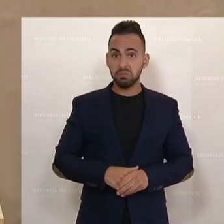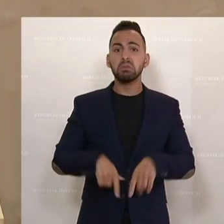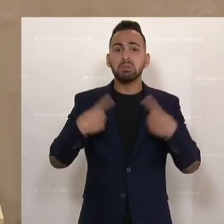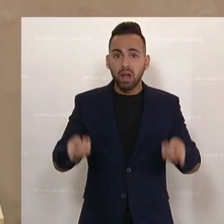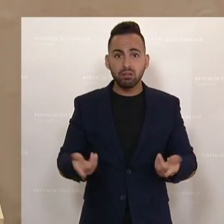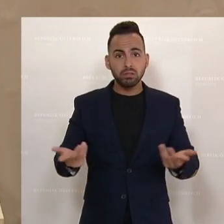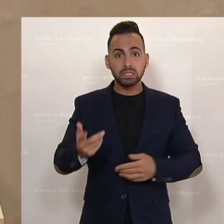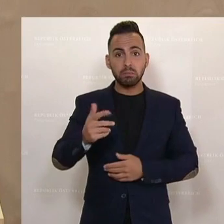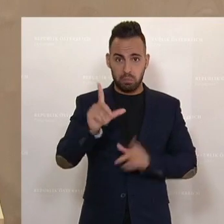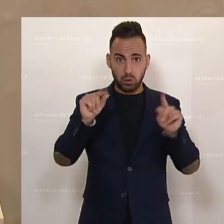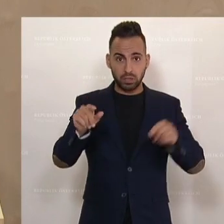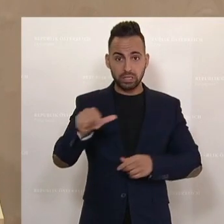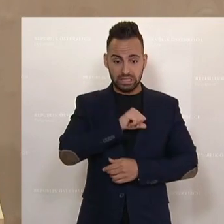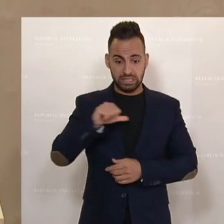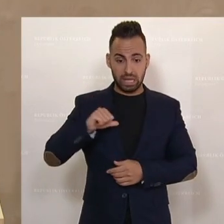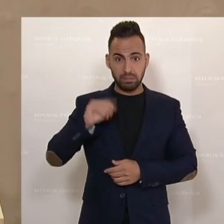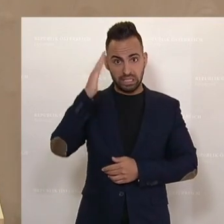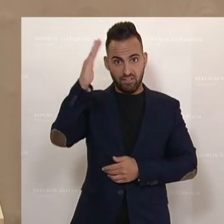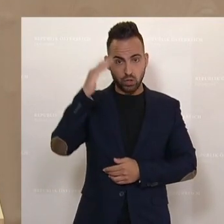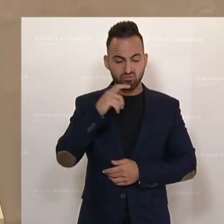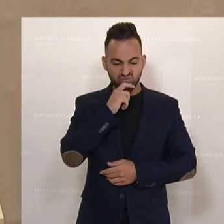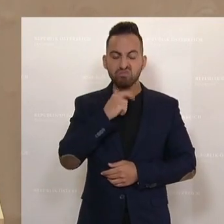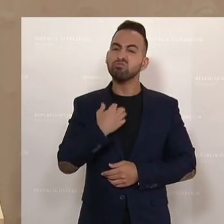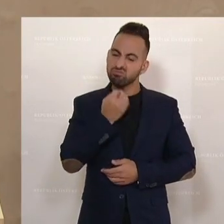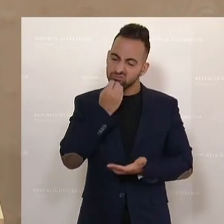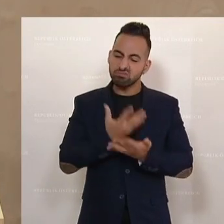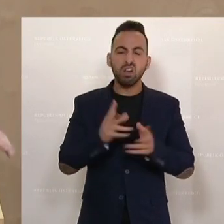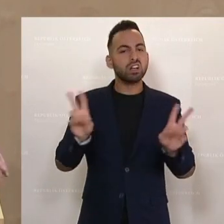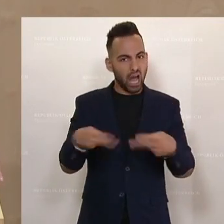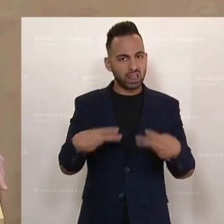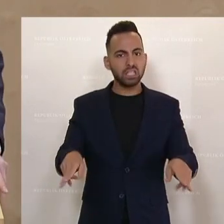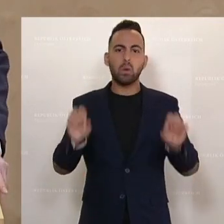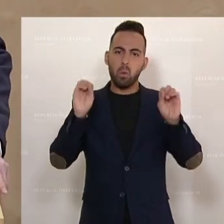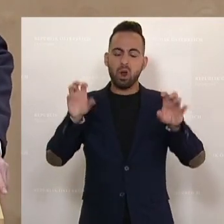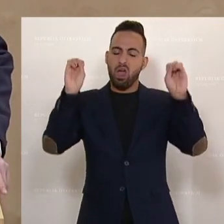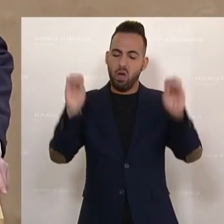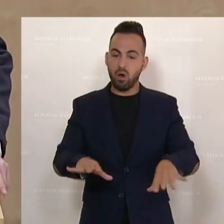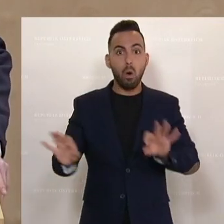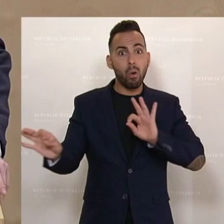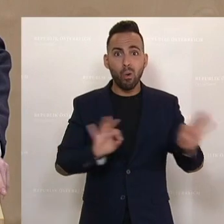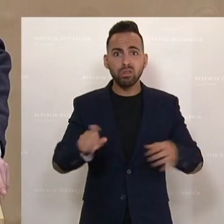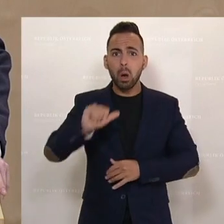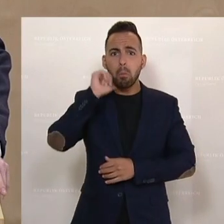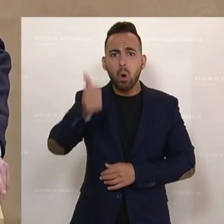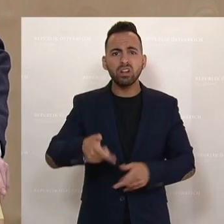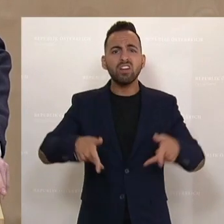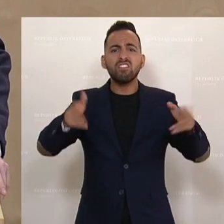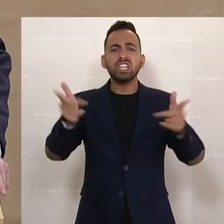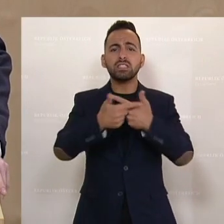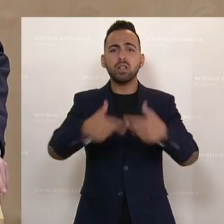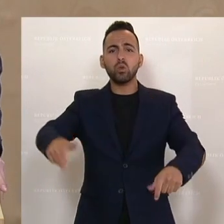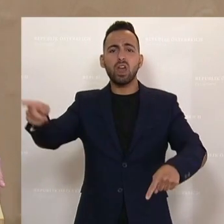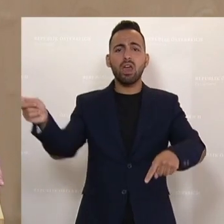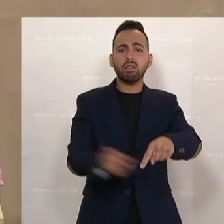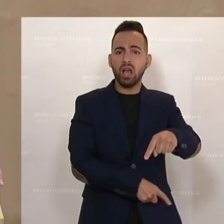die Selbstreflexion einzusehen, dass er es nicht kann und nimmt seinen Hut, oder er ist am nächsten Tag fristlos entlassen